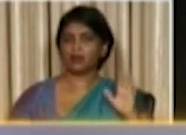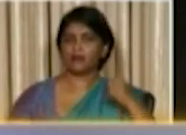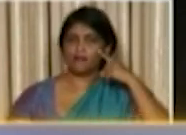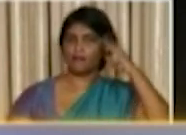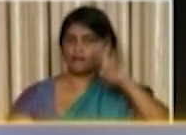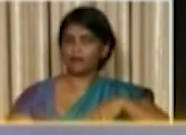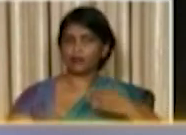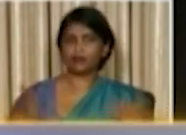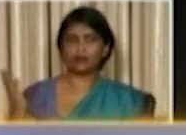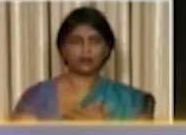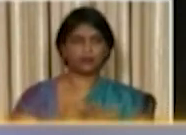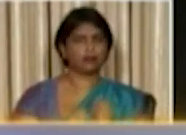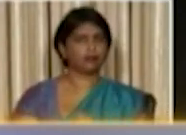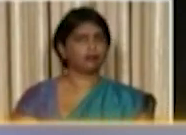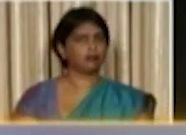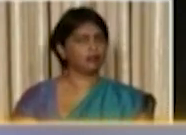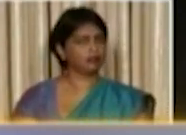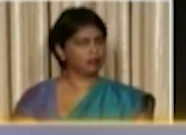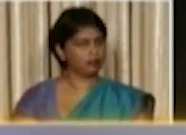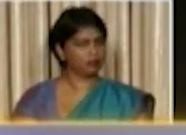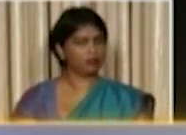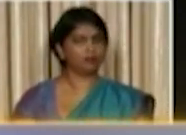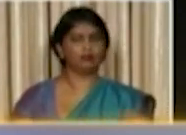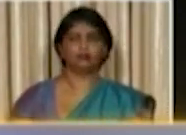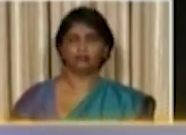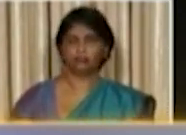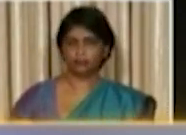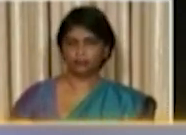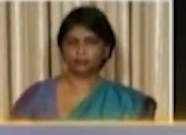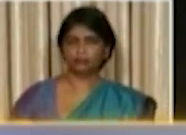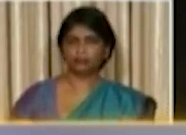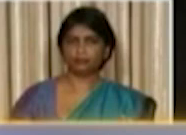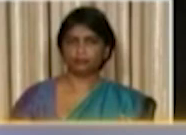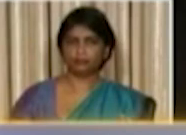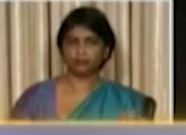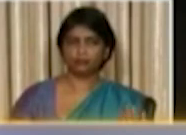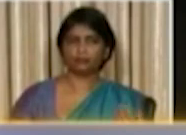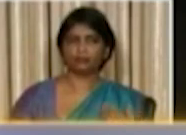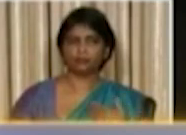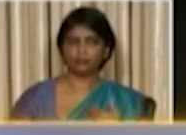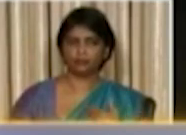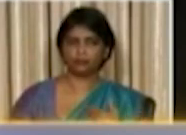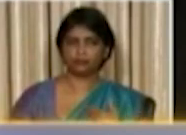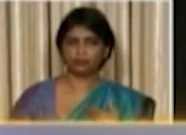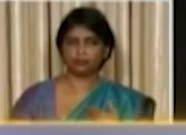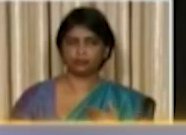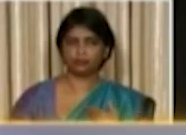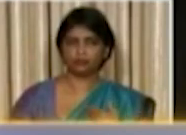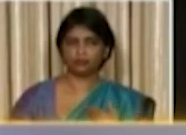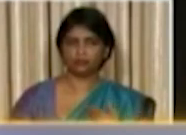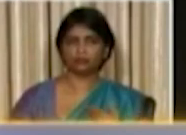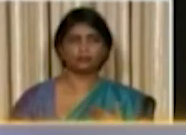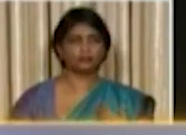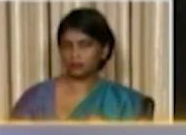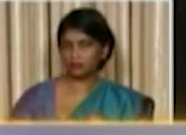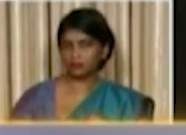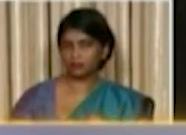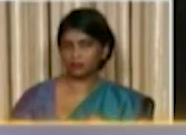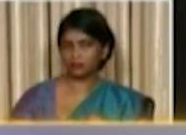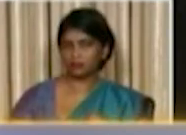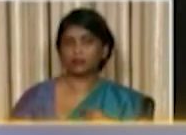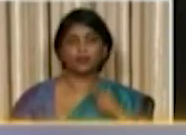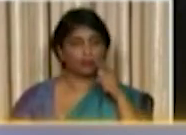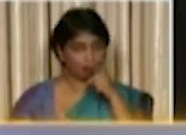this week, you didn't take it. When do you want to take it? How can I give elections when you can't even take